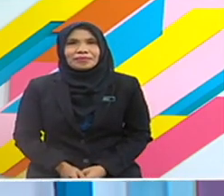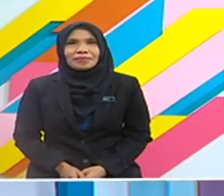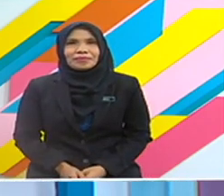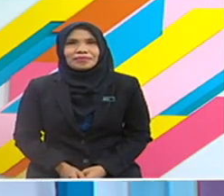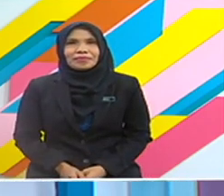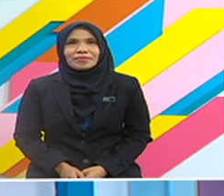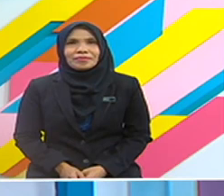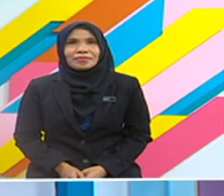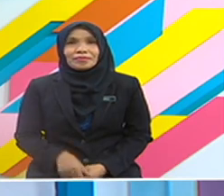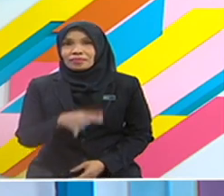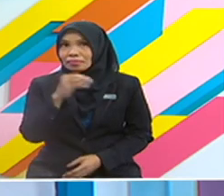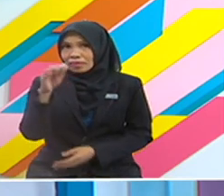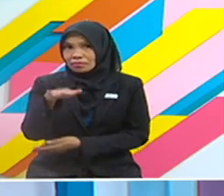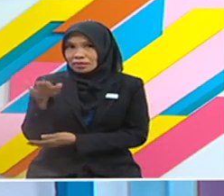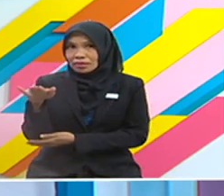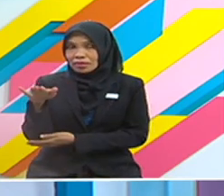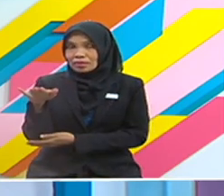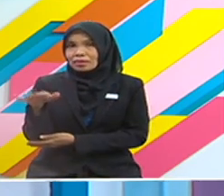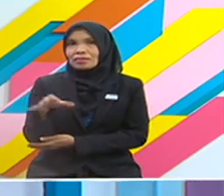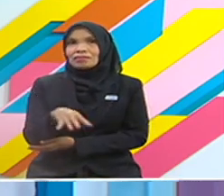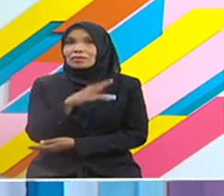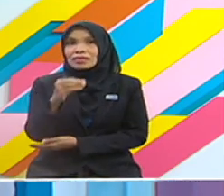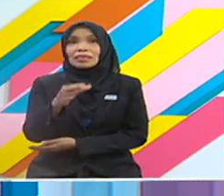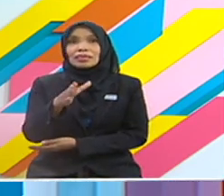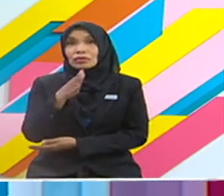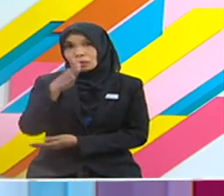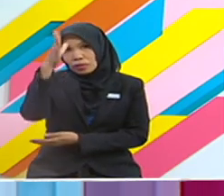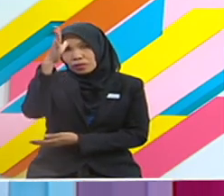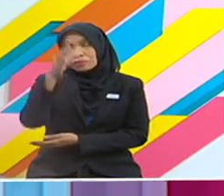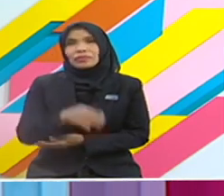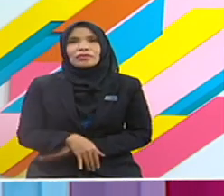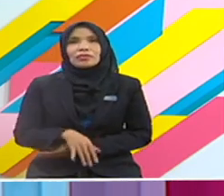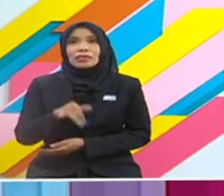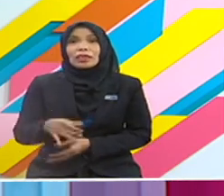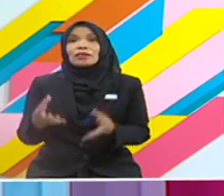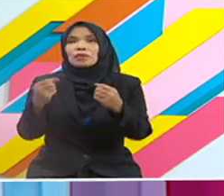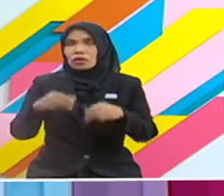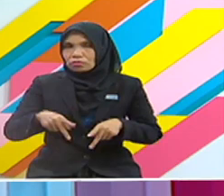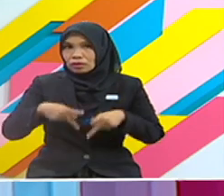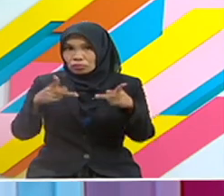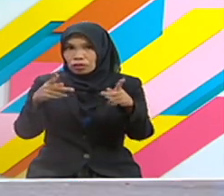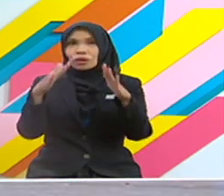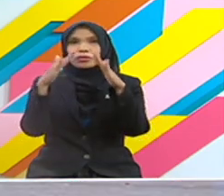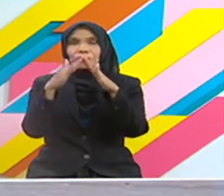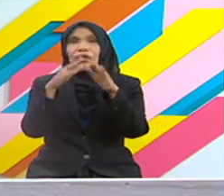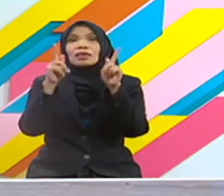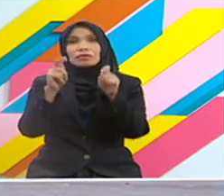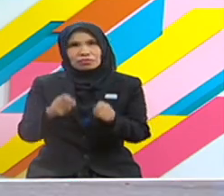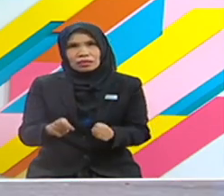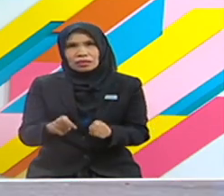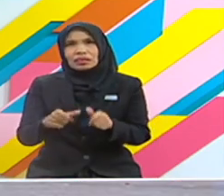Dan bagi adik-adik ataupun ibu-ibu yang nak keluar rumah tu, pastikan sentiasa memakai pelitup muka dan melakukan penjarakan